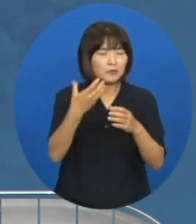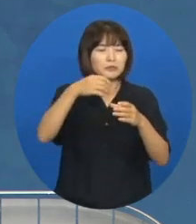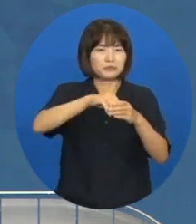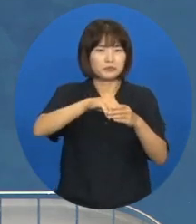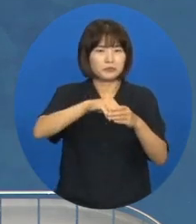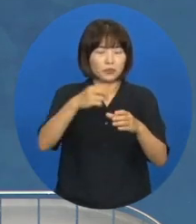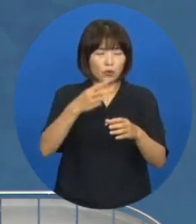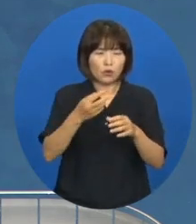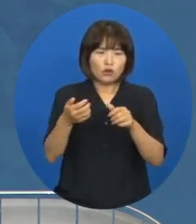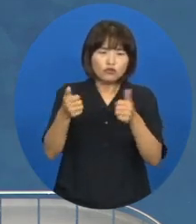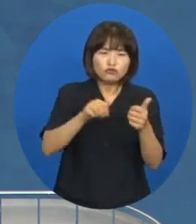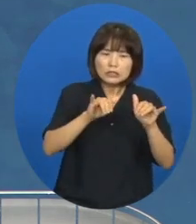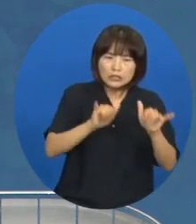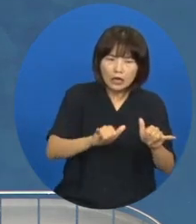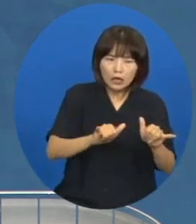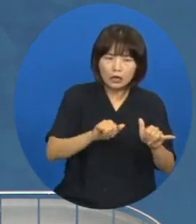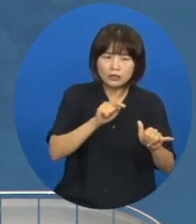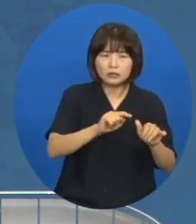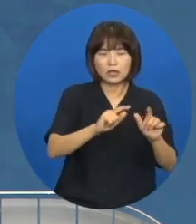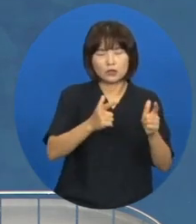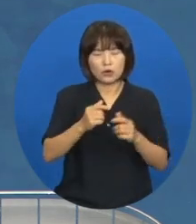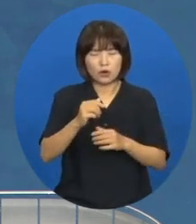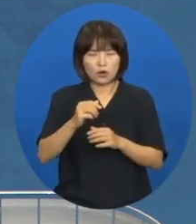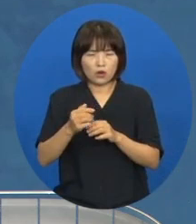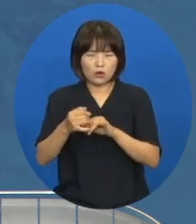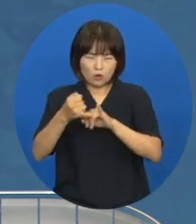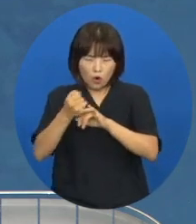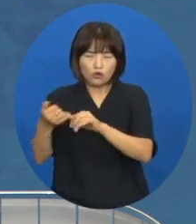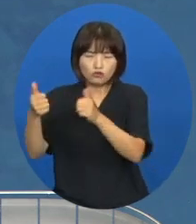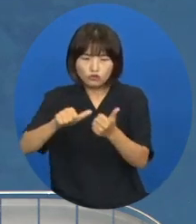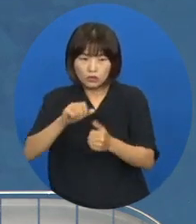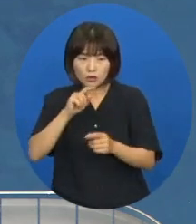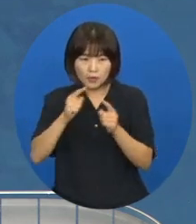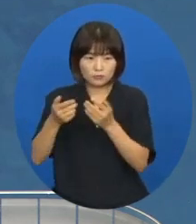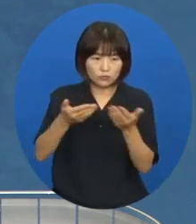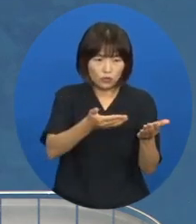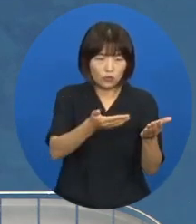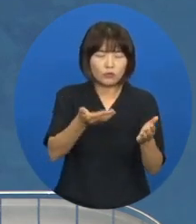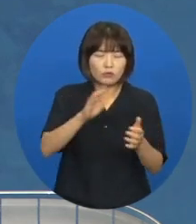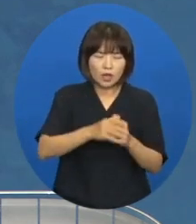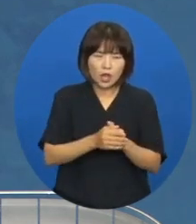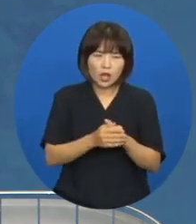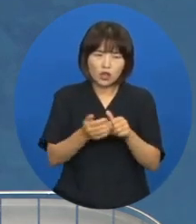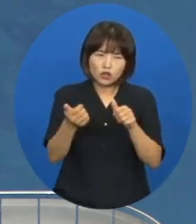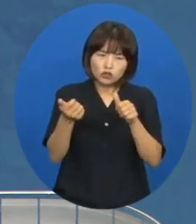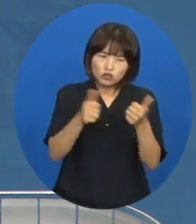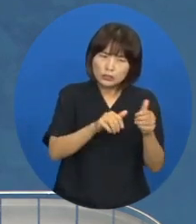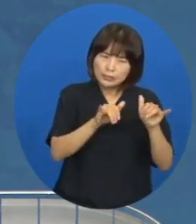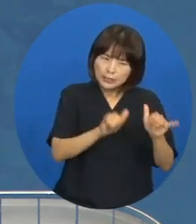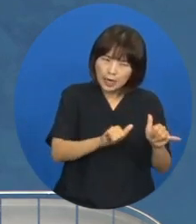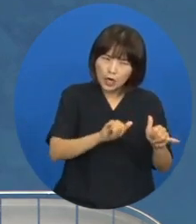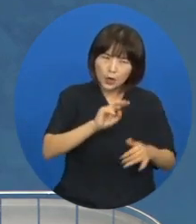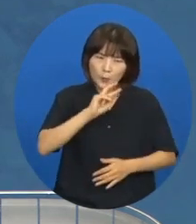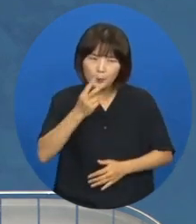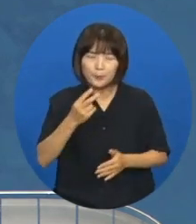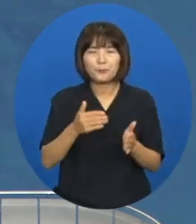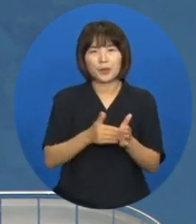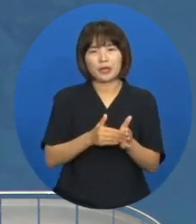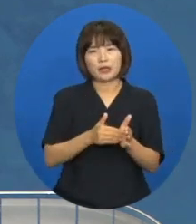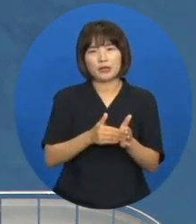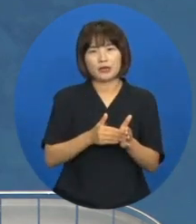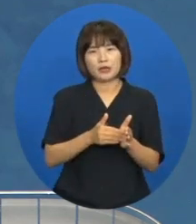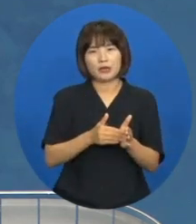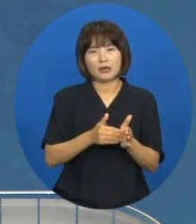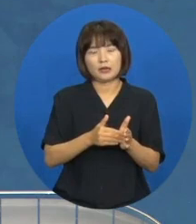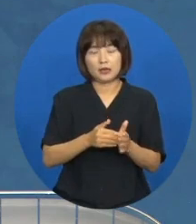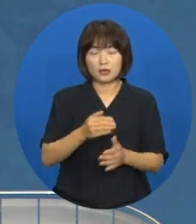하노라가 아니에요. 반드시 죽으리라고 했는데 어떻게 그 말을 죽을까 하노라라고 이렇게 바꾸죠.